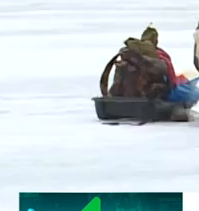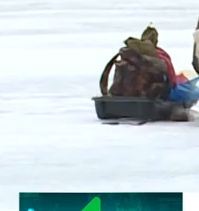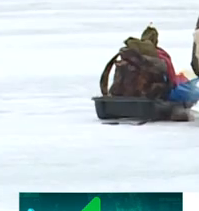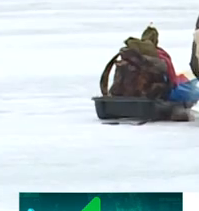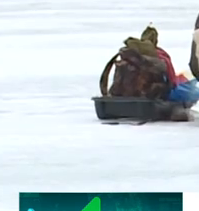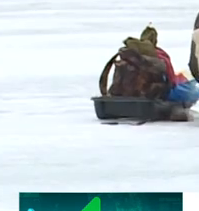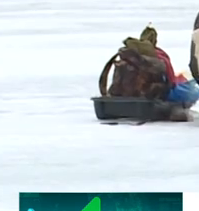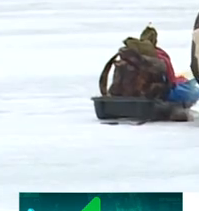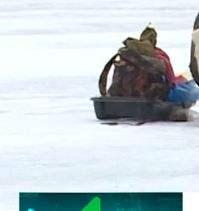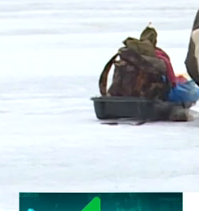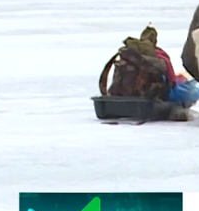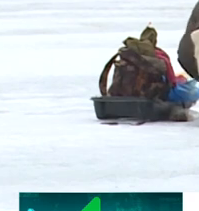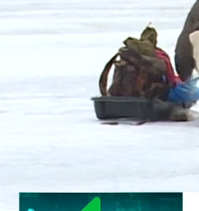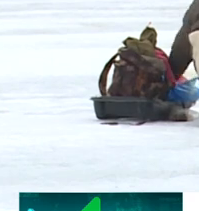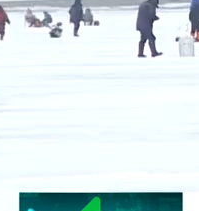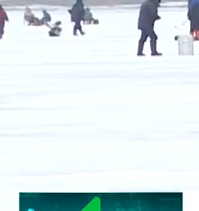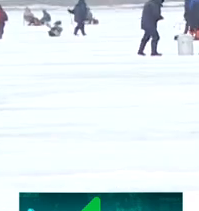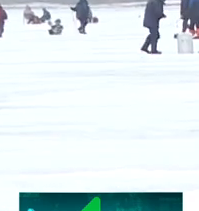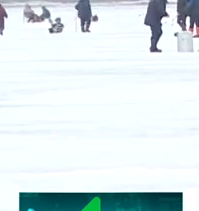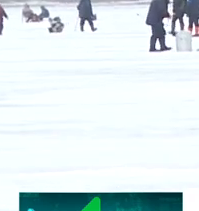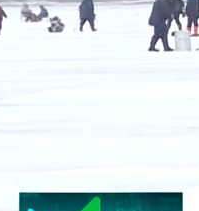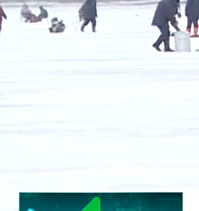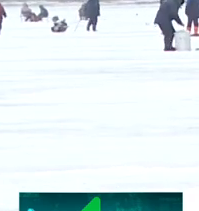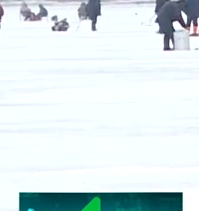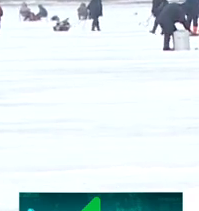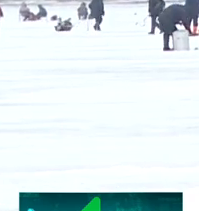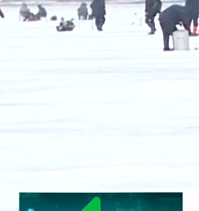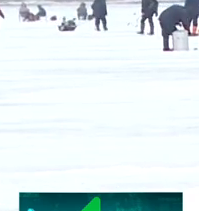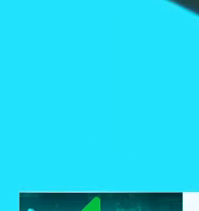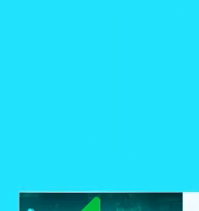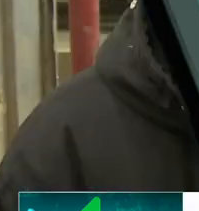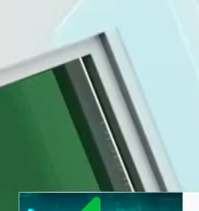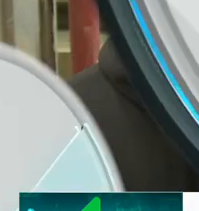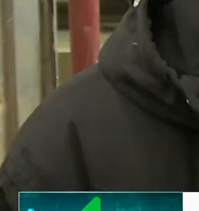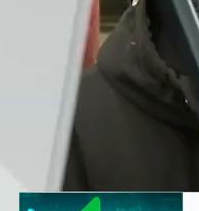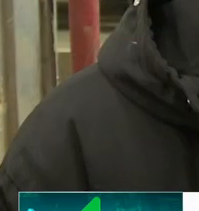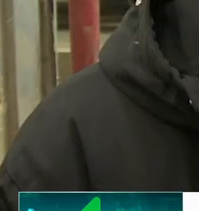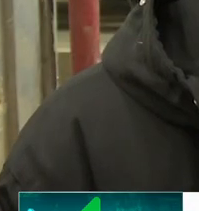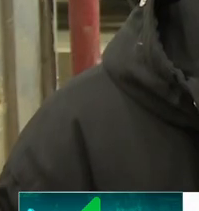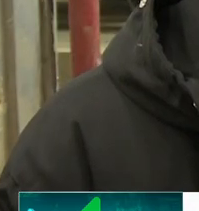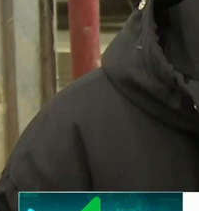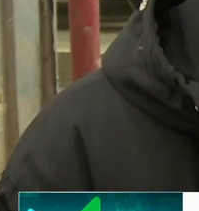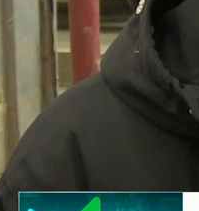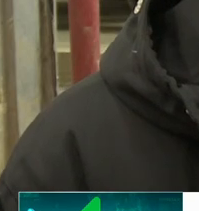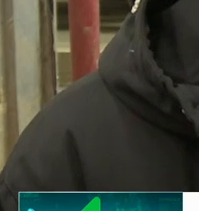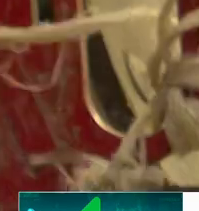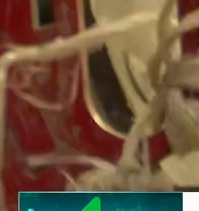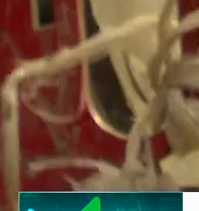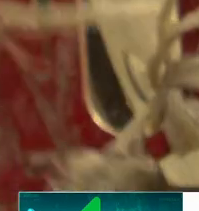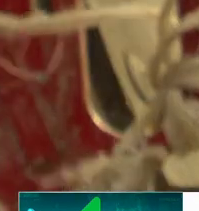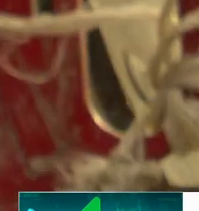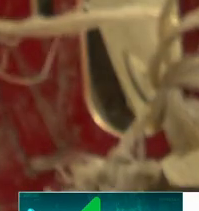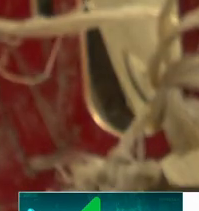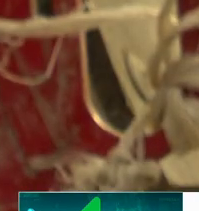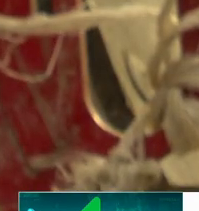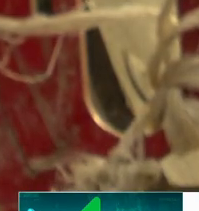воздухе. Островитяне продолжают выезжать на рыбалку, несмотря на призывы оставаться дома. У нас паники никакой нет, у нас продукты в полном объеме.